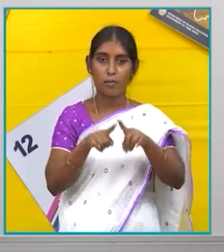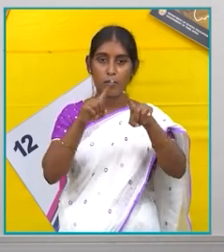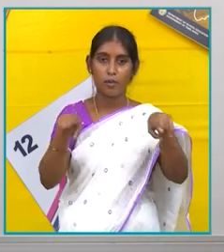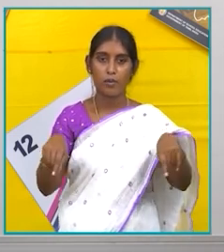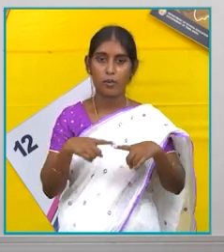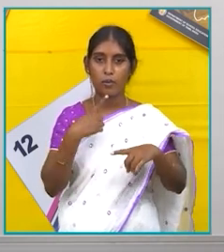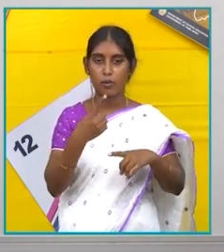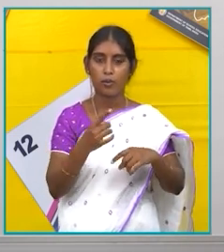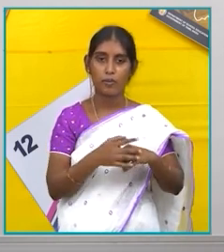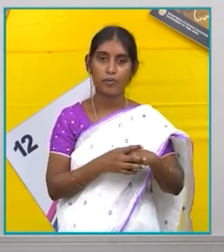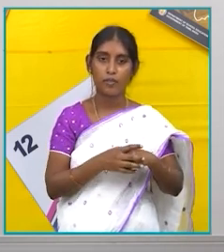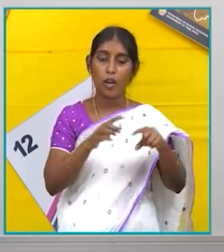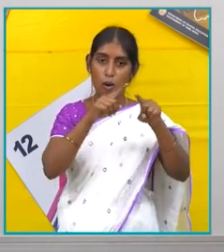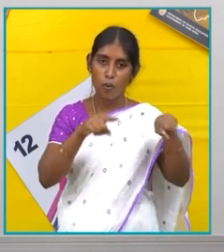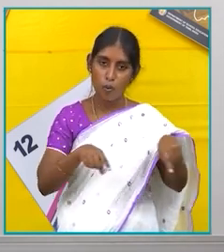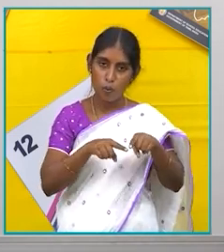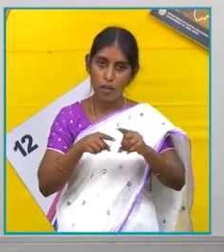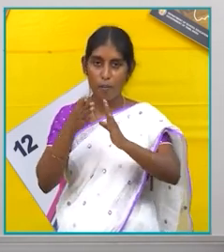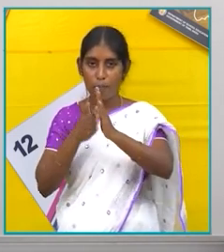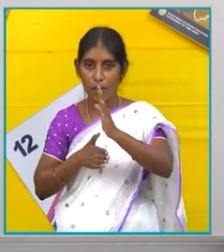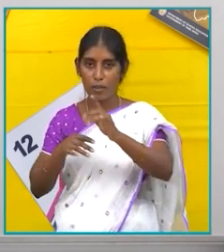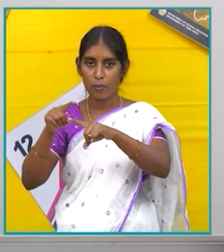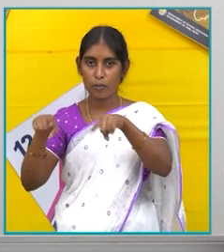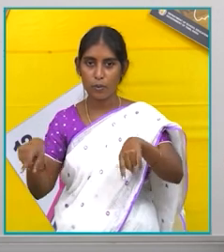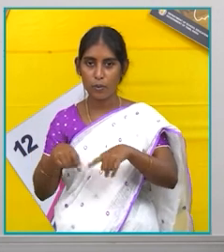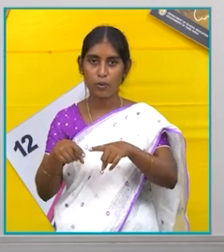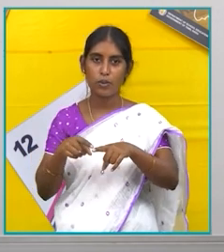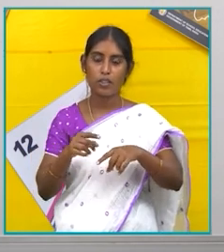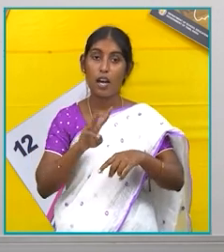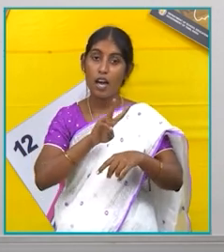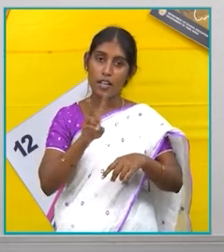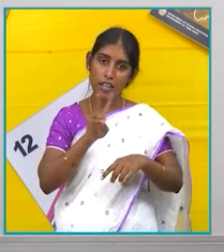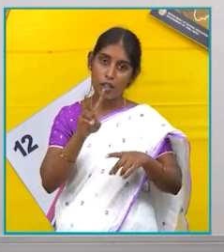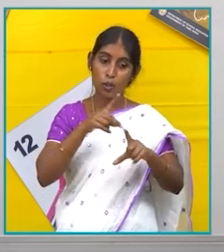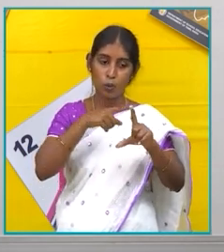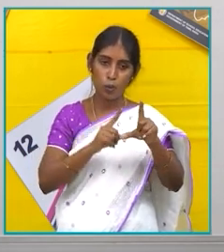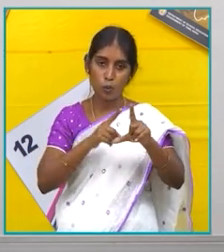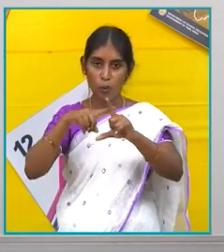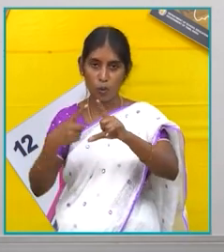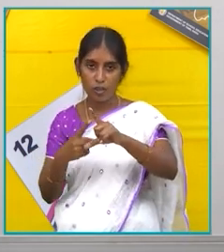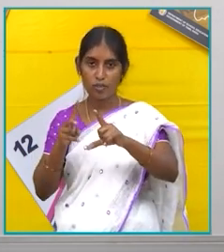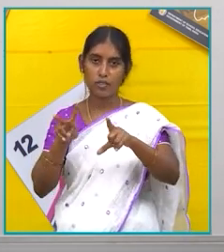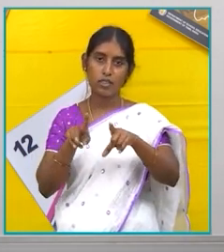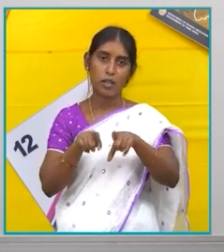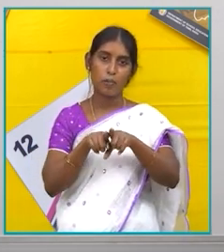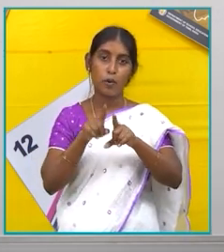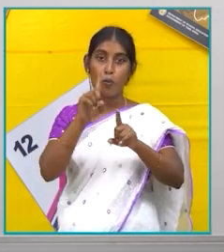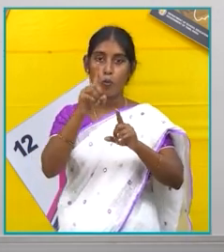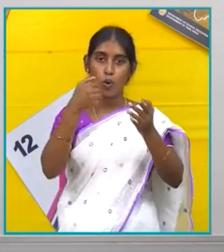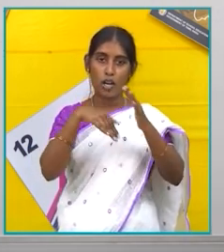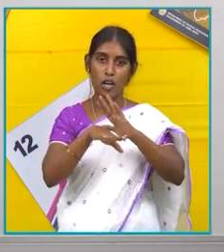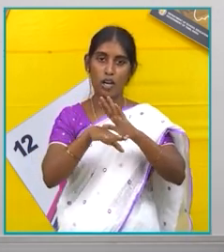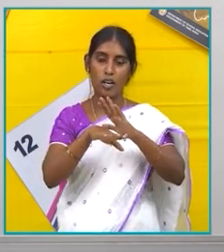முக்கோணங்கள். அடுத்தது கோணம் பக்கம் கோணம் அப்படின்னா என்ன, ரெண்டு முக்கோணத்தில் 2 கோணங்களும்